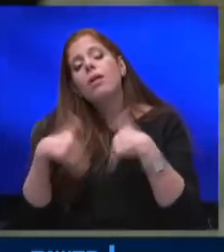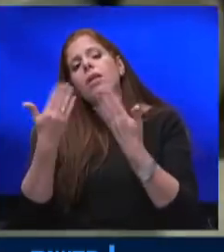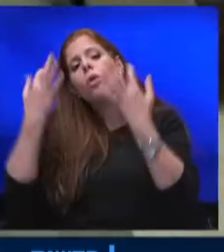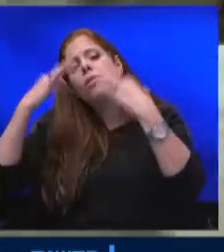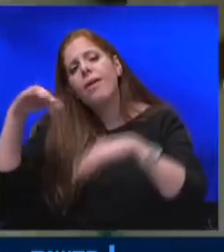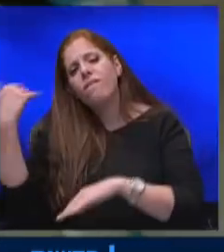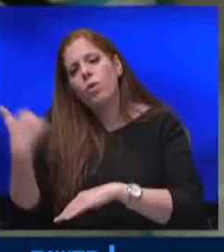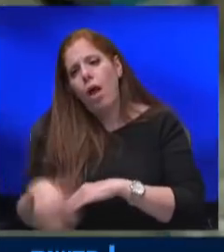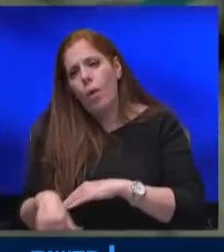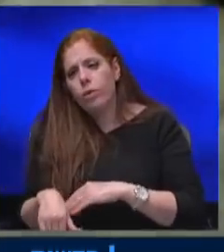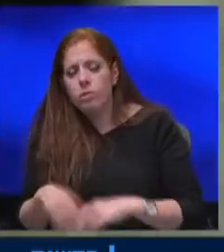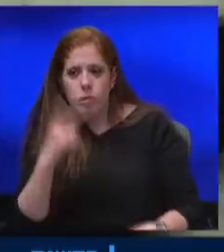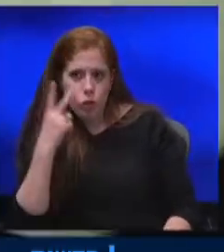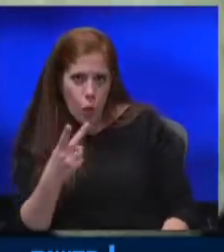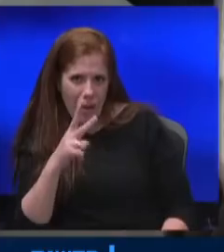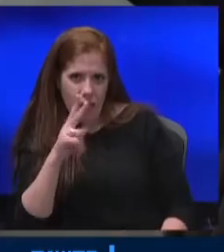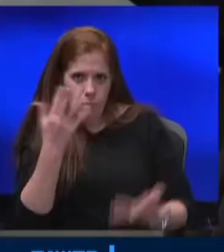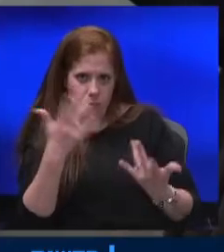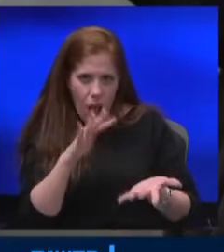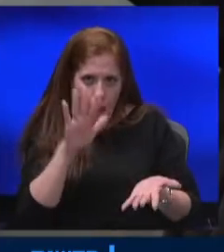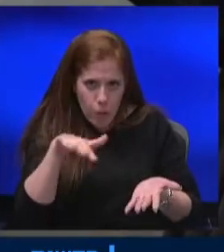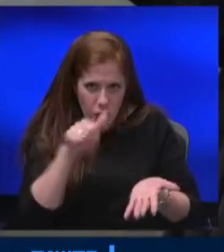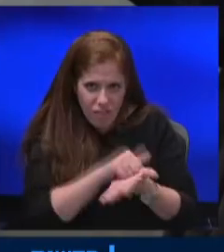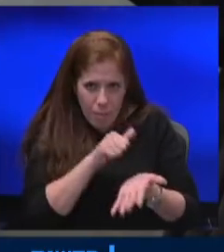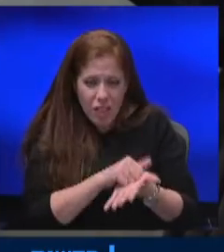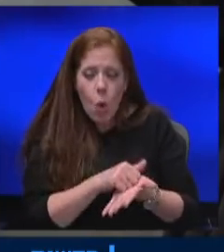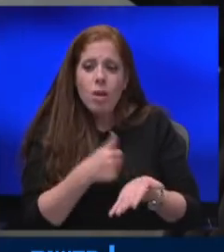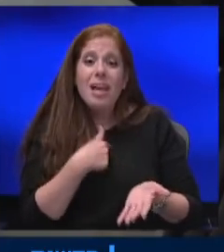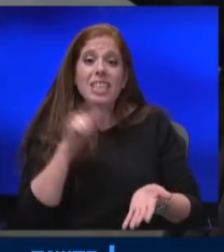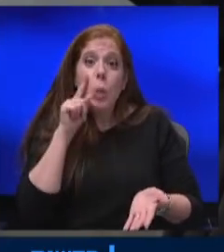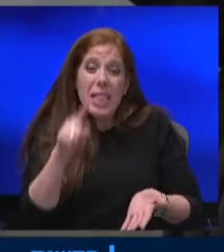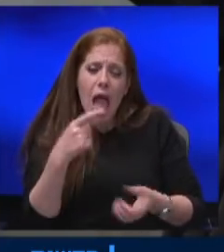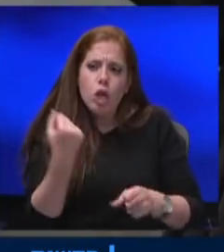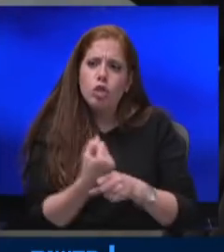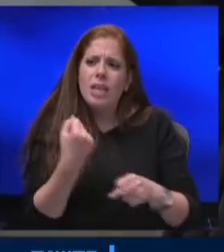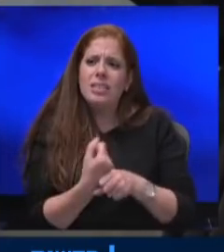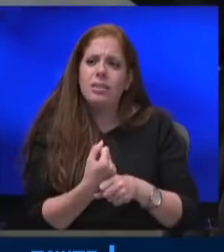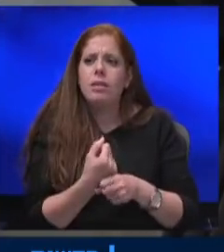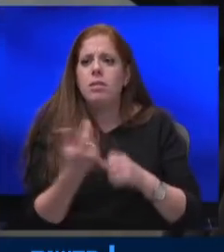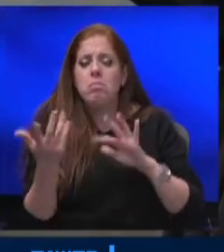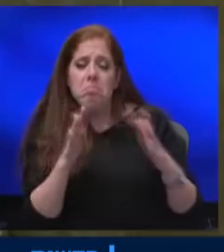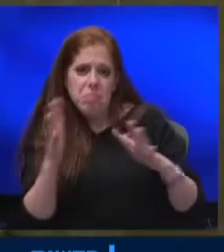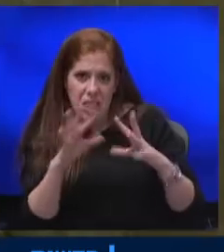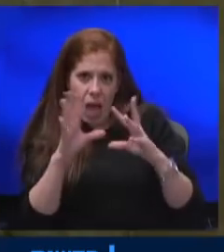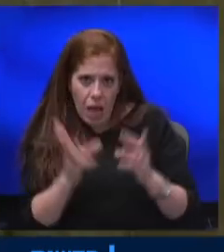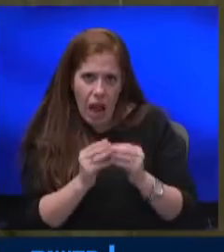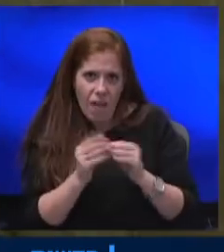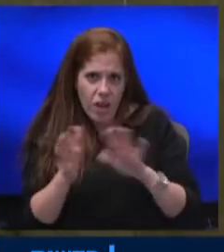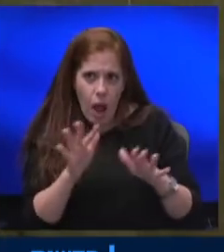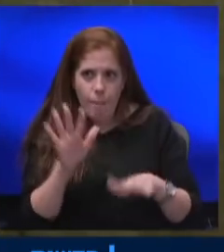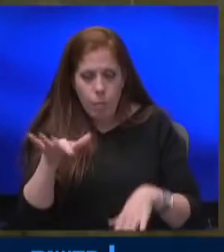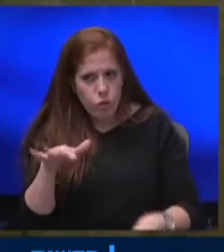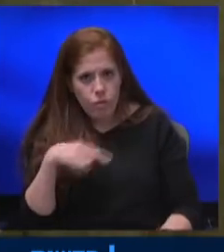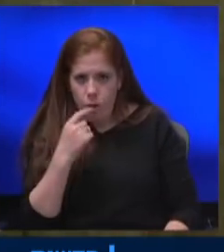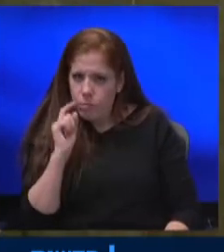האחרון. כשאני רואה מספר 5,000 בעיתון, אז אני יודע שעשיתי סך ככה וככה מה-5,000. אני אומר לכם, זה לא